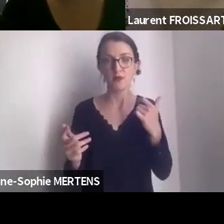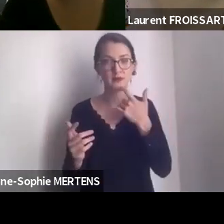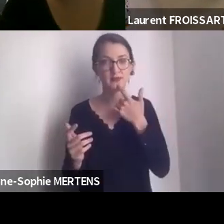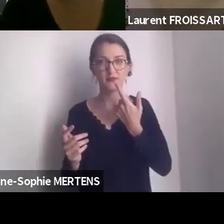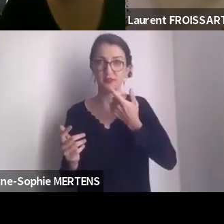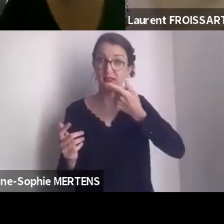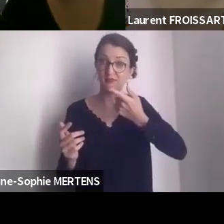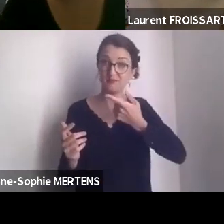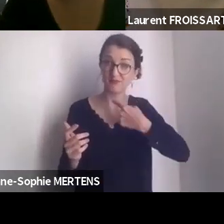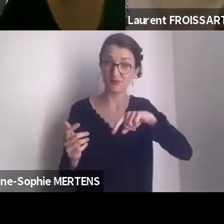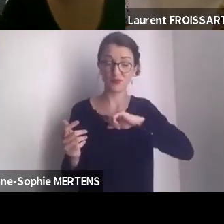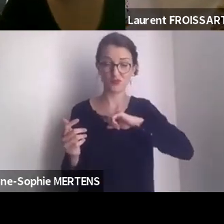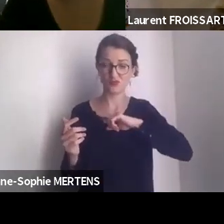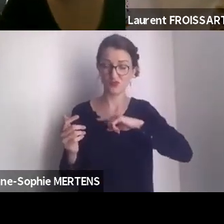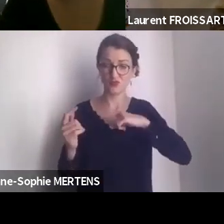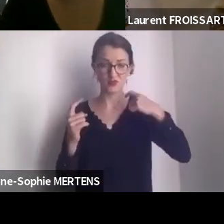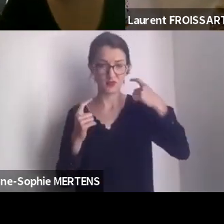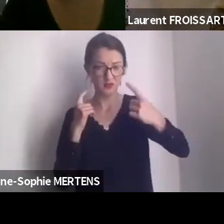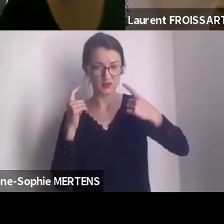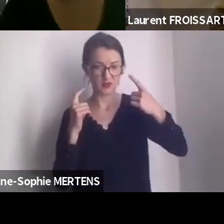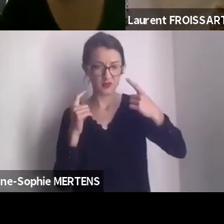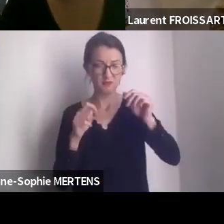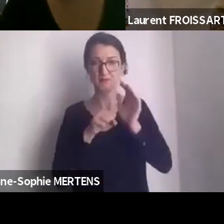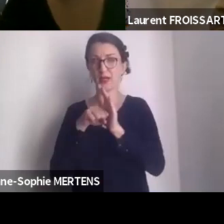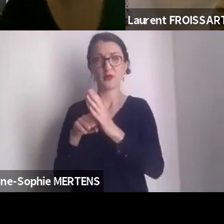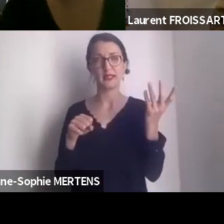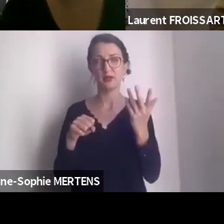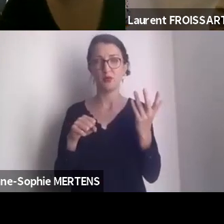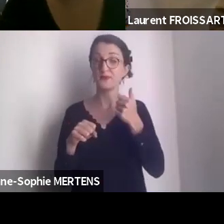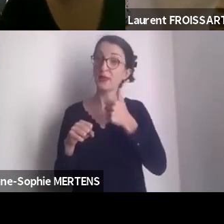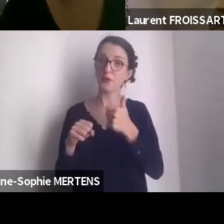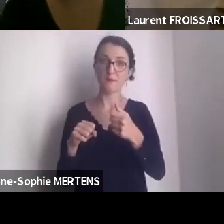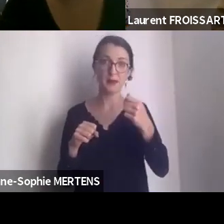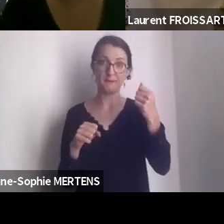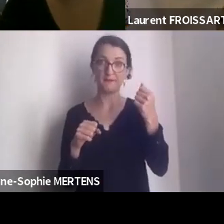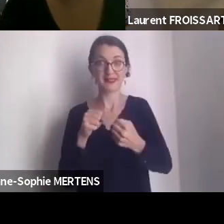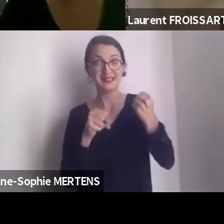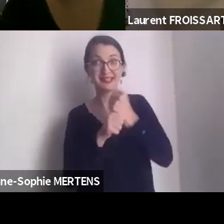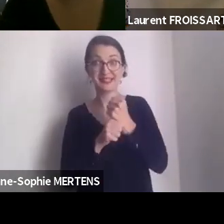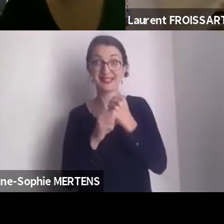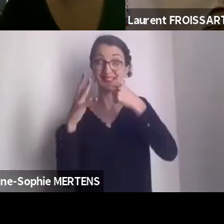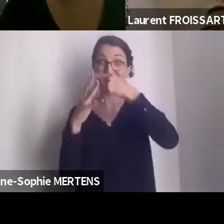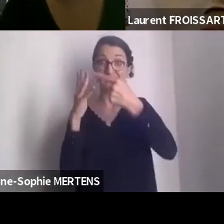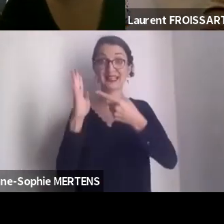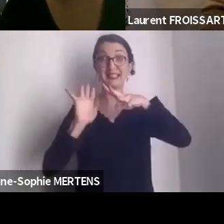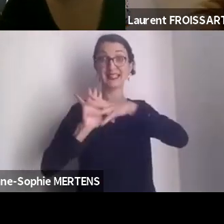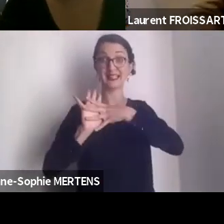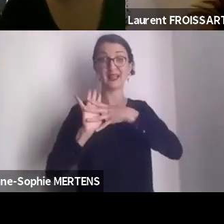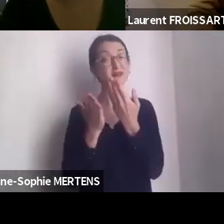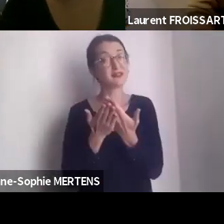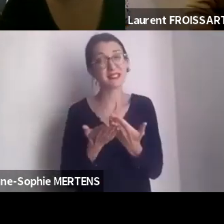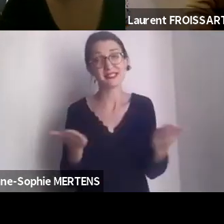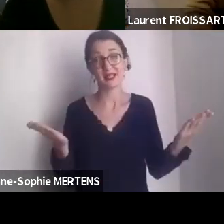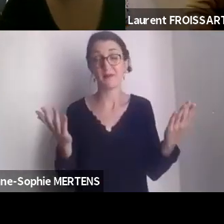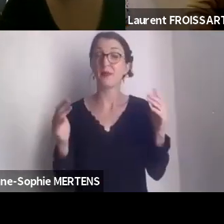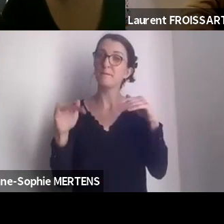sur quoi est-ce qu'on doit porter d'abord notre attention. Et donc, en fait, ils ont posé 4 principes qui sont extrêmement simples et en même temps extrêmement